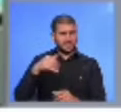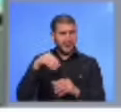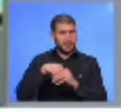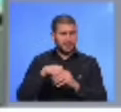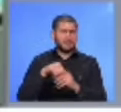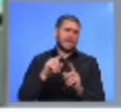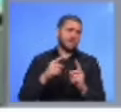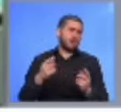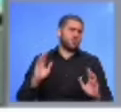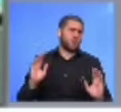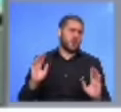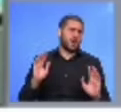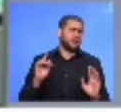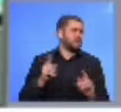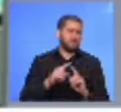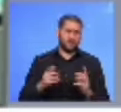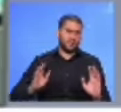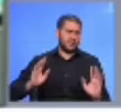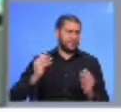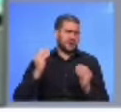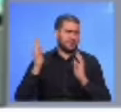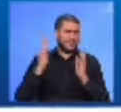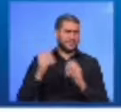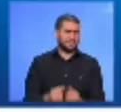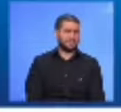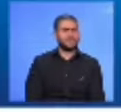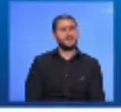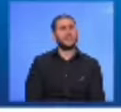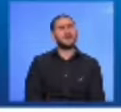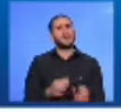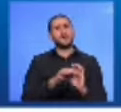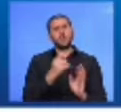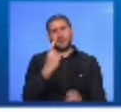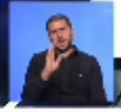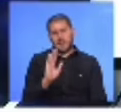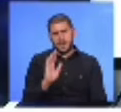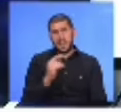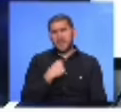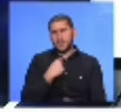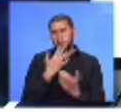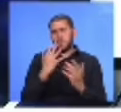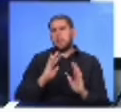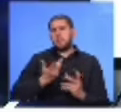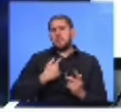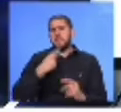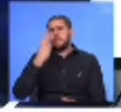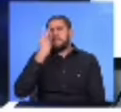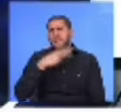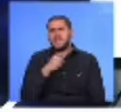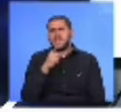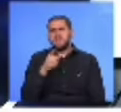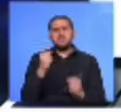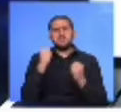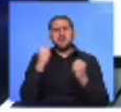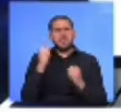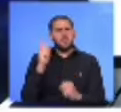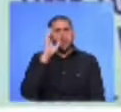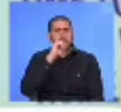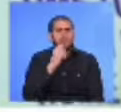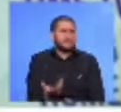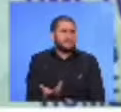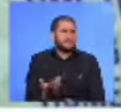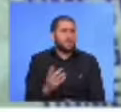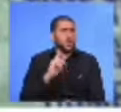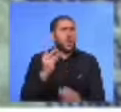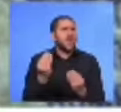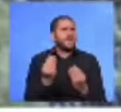אחר, תל אביב. זה דברים מזעזעים. מילה. משפט אחד. לי לא ברור מה אנחנו מבינים שאלה שמפגינים לא מבינים. כאילו... כל הדבר הזה